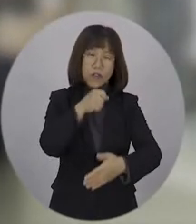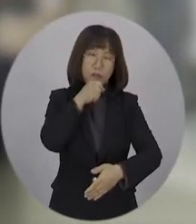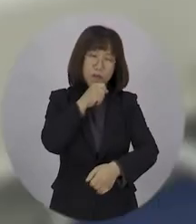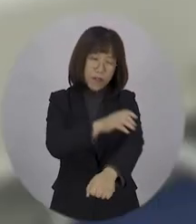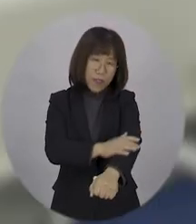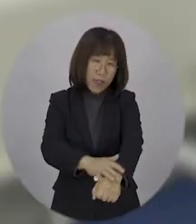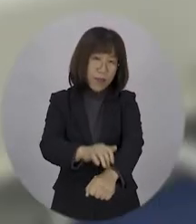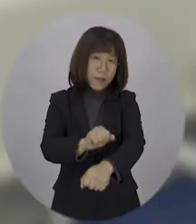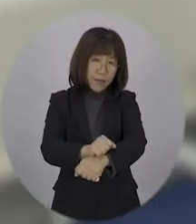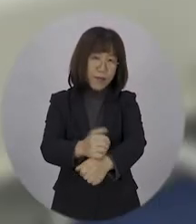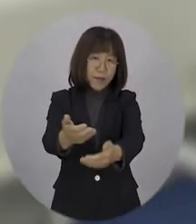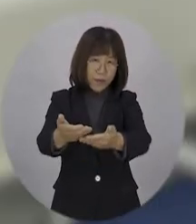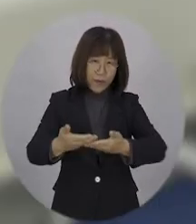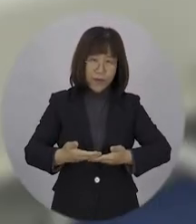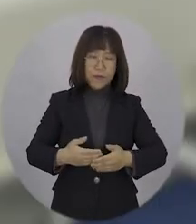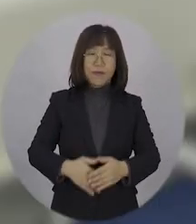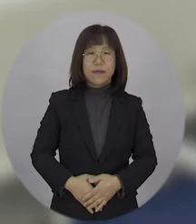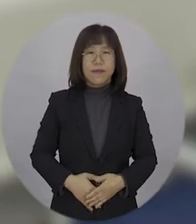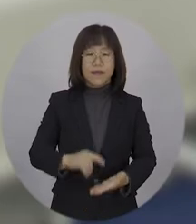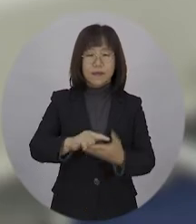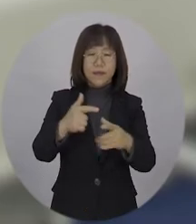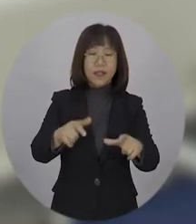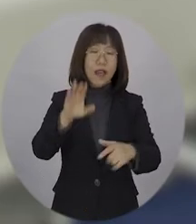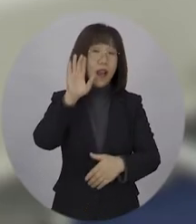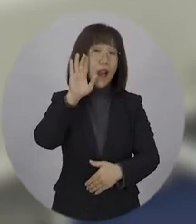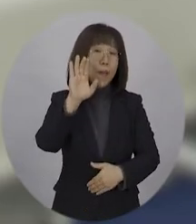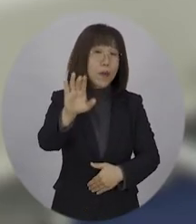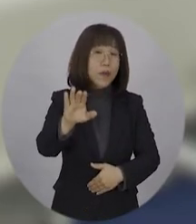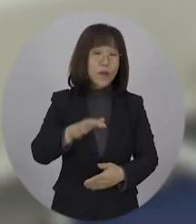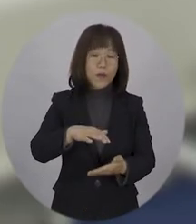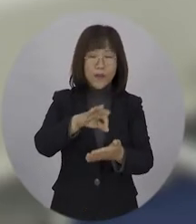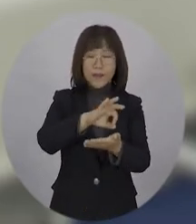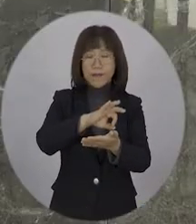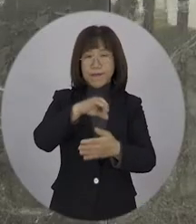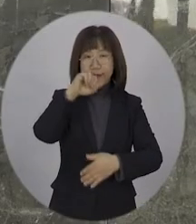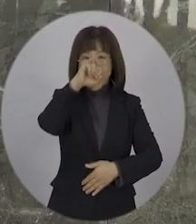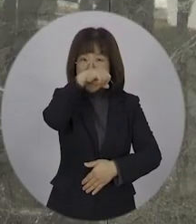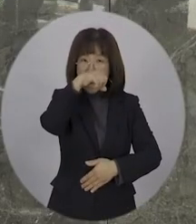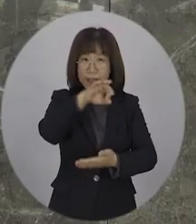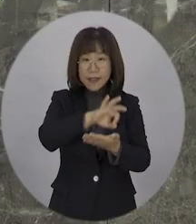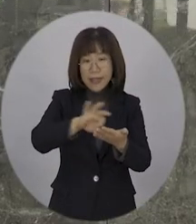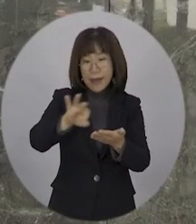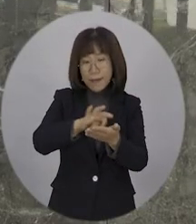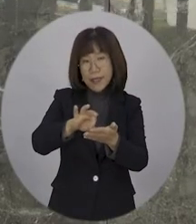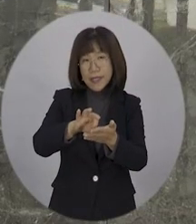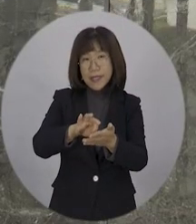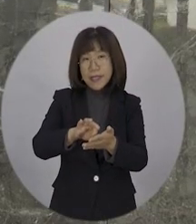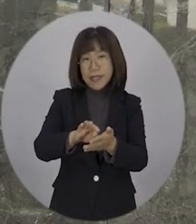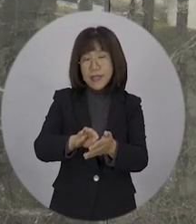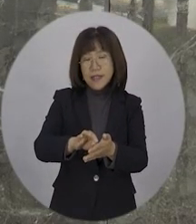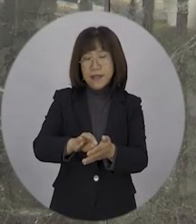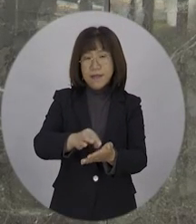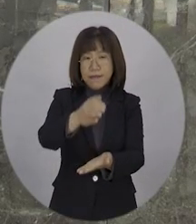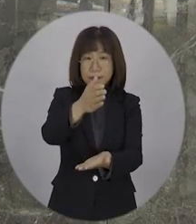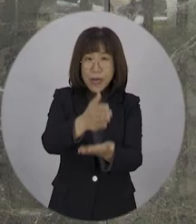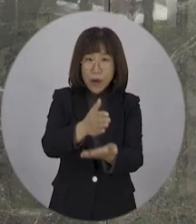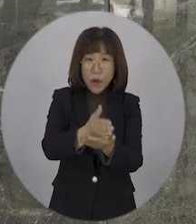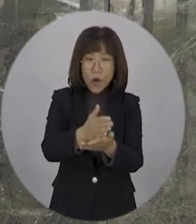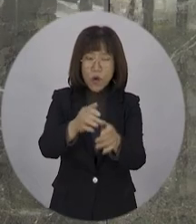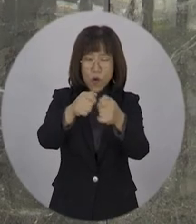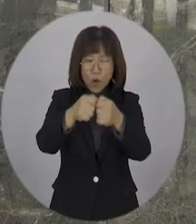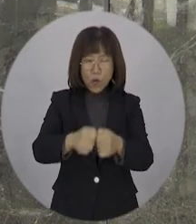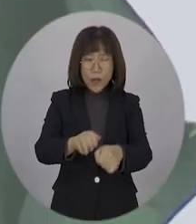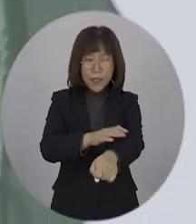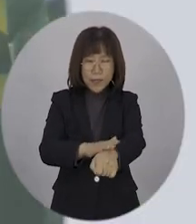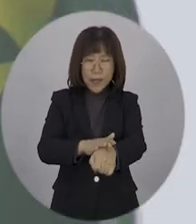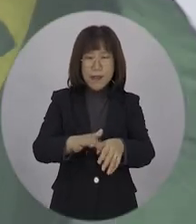받았습니다 강서구는 앞으로도 예산낭비 오이는 없애고 재정 운용 효율성을 높여 꼼꼼하게 9